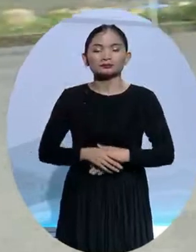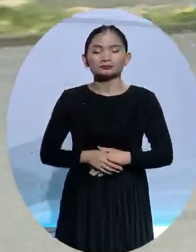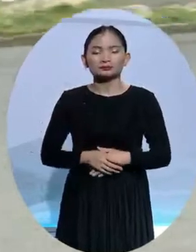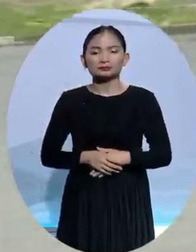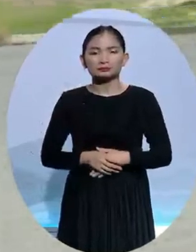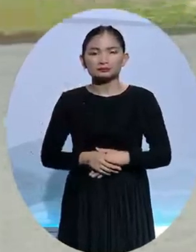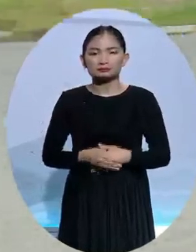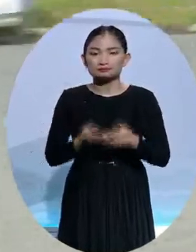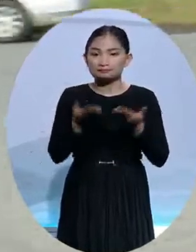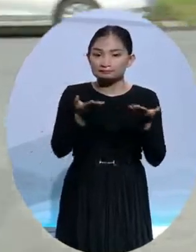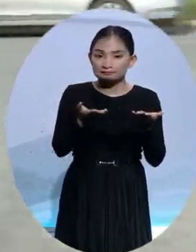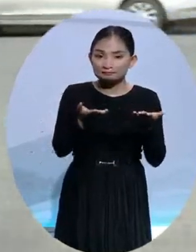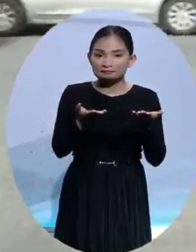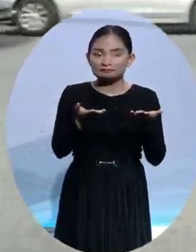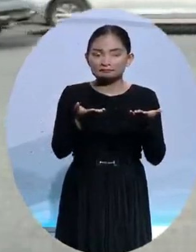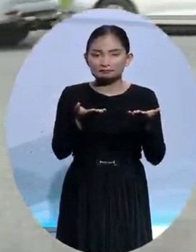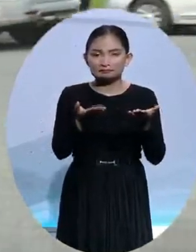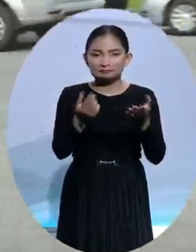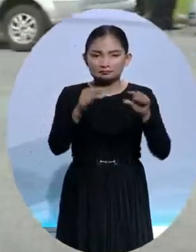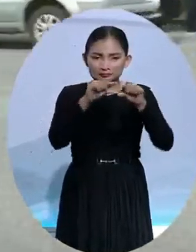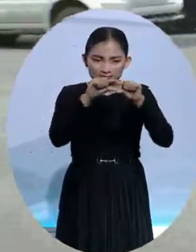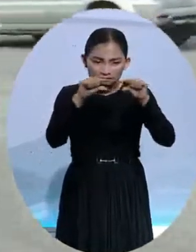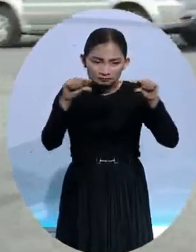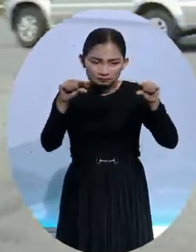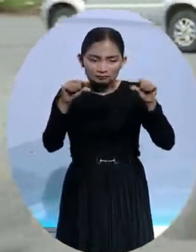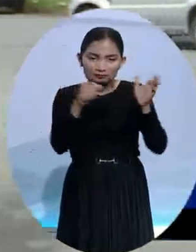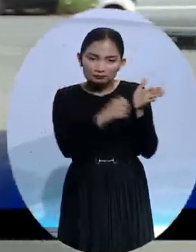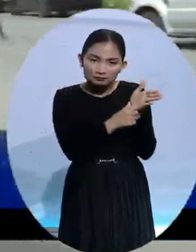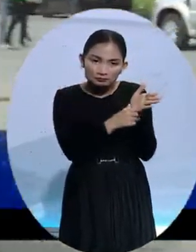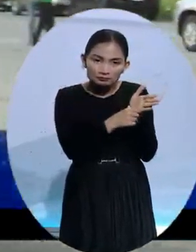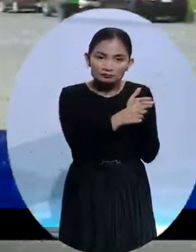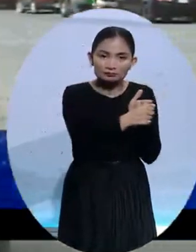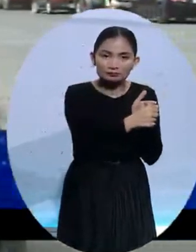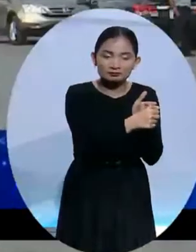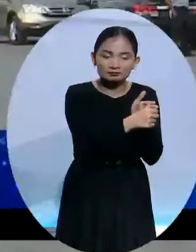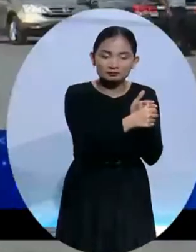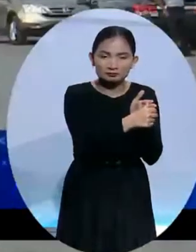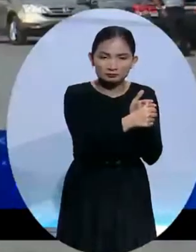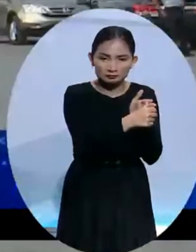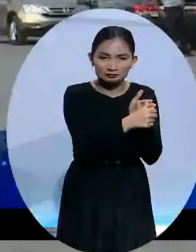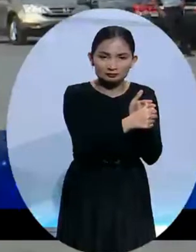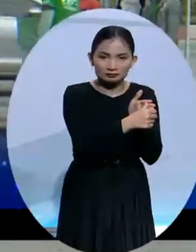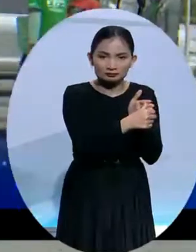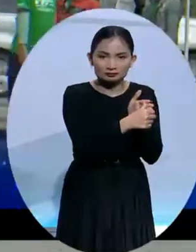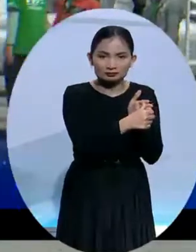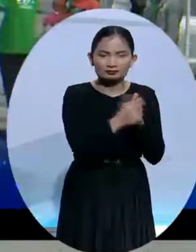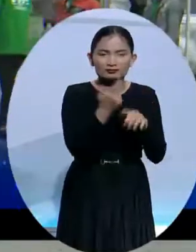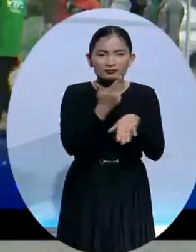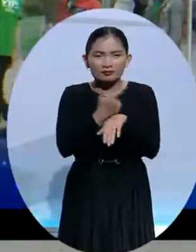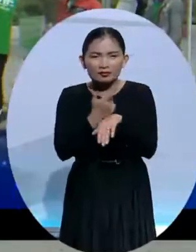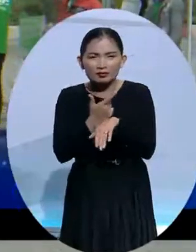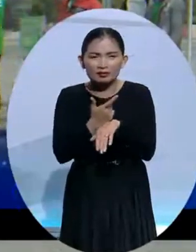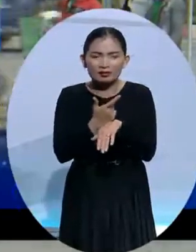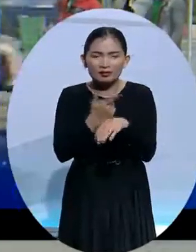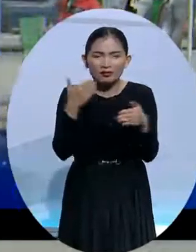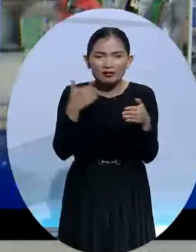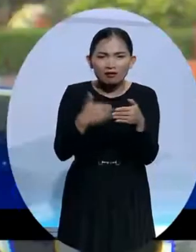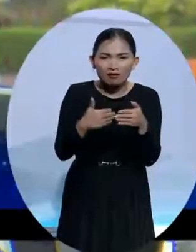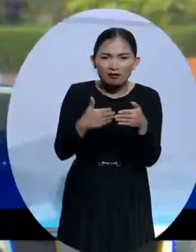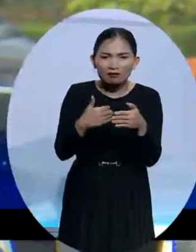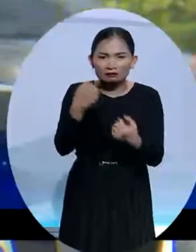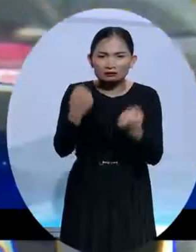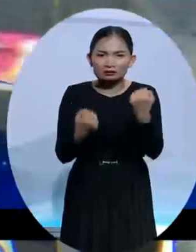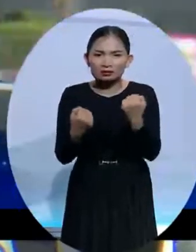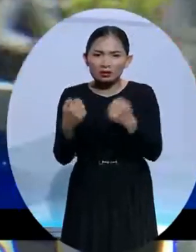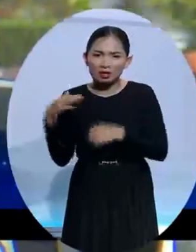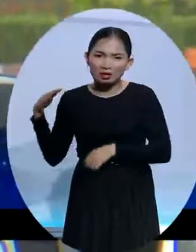Tại điểm dán thẻ thu phí không dừng trên tuyến cao tốc Thành phố Hồ Chí Minh Long Thành Dầu Dây trong những ngày gần đây, ghi nhận số xe đến làm thủ tục đăng ký